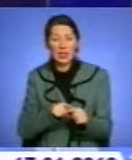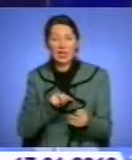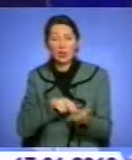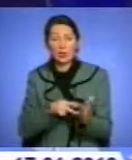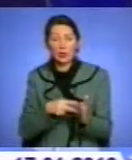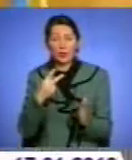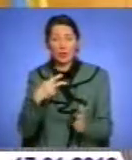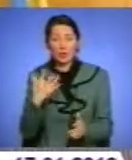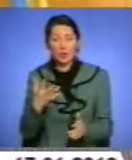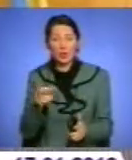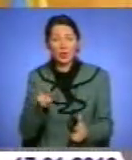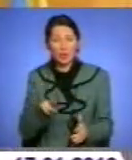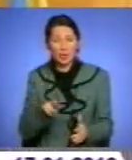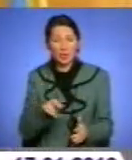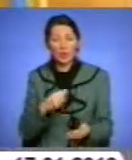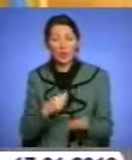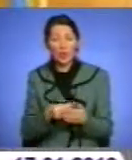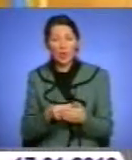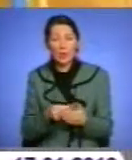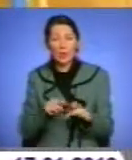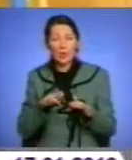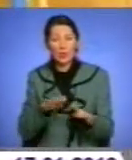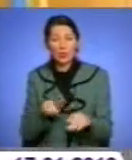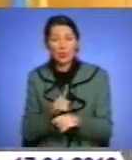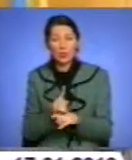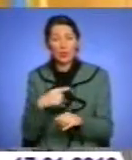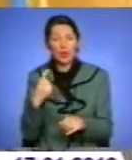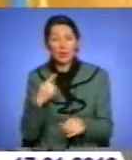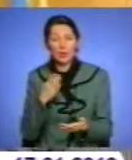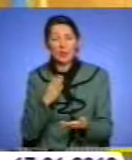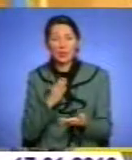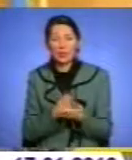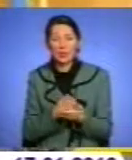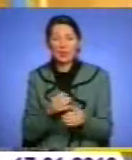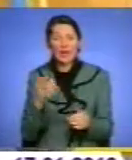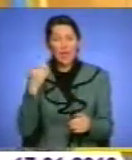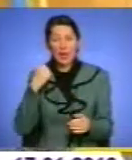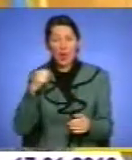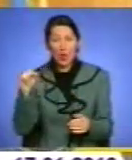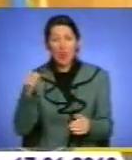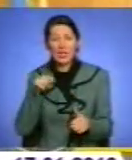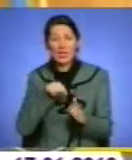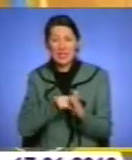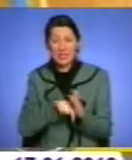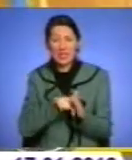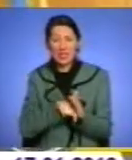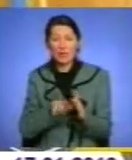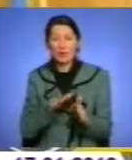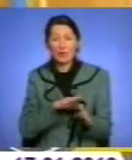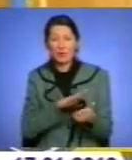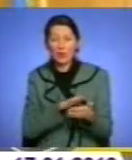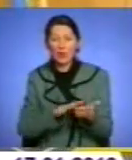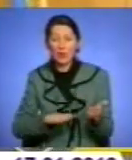січня. Бюджетний процес в Тернопільській області носить рекордне значення в тривалості